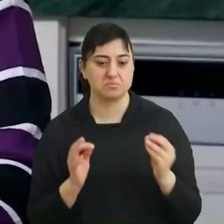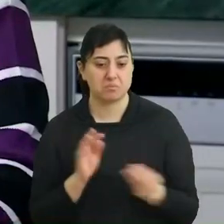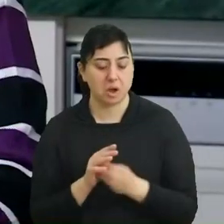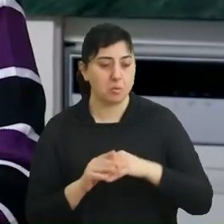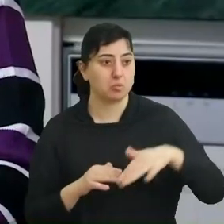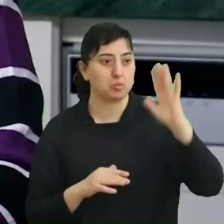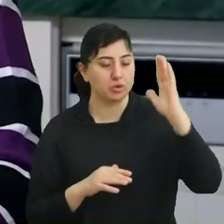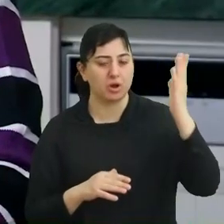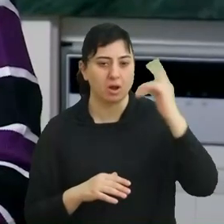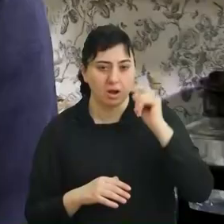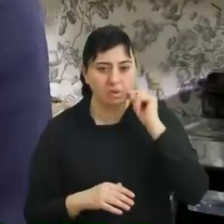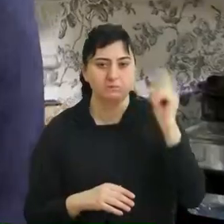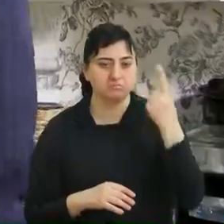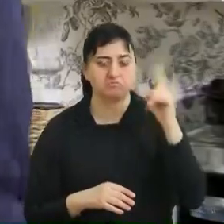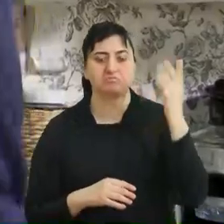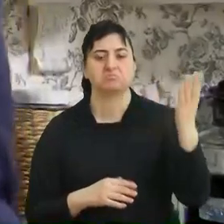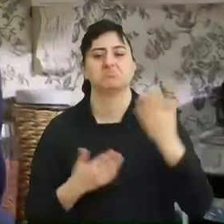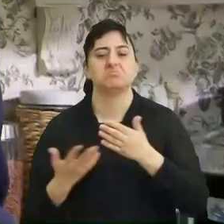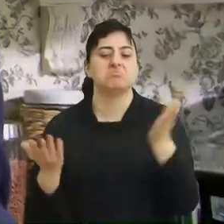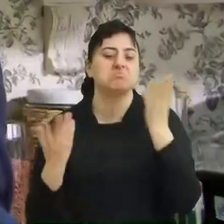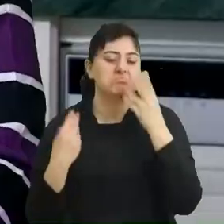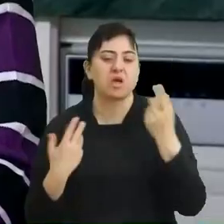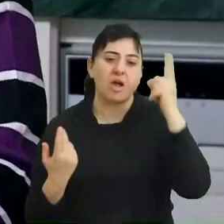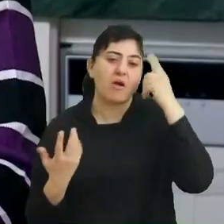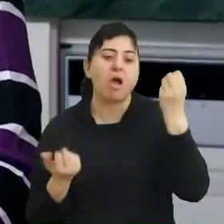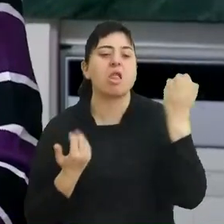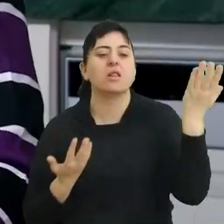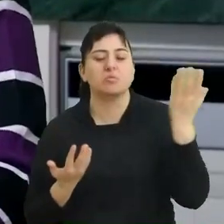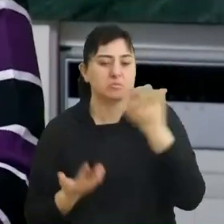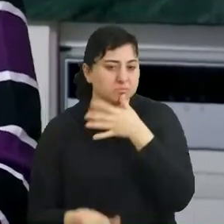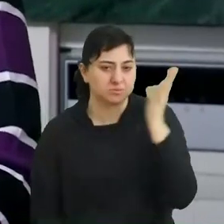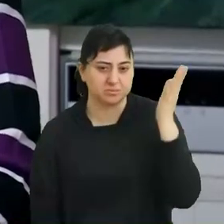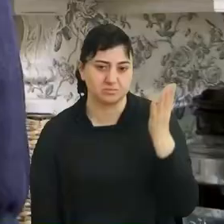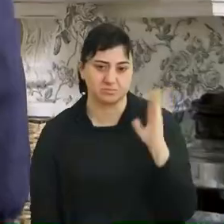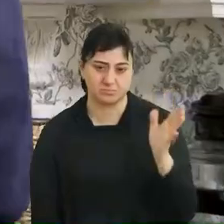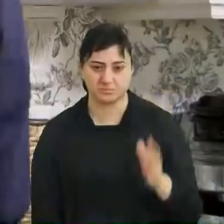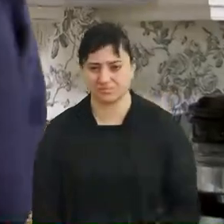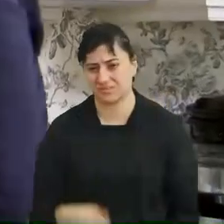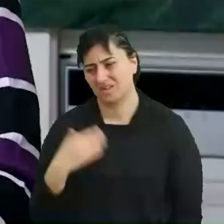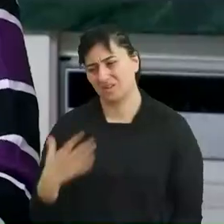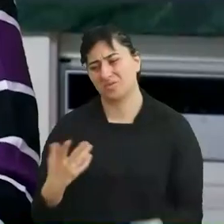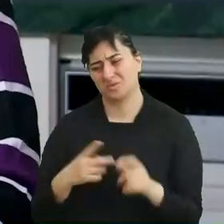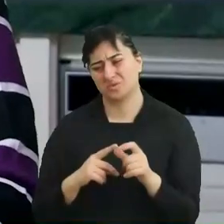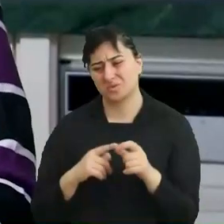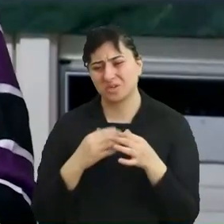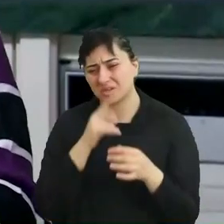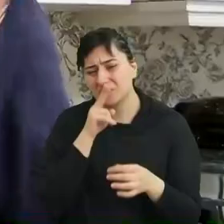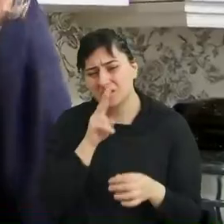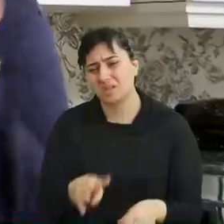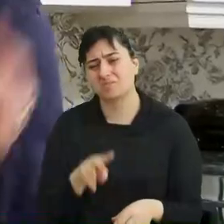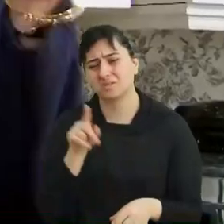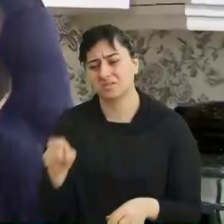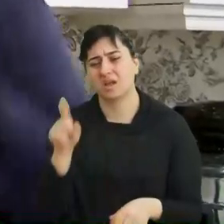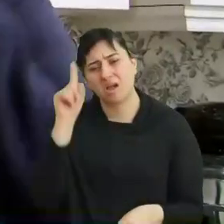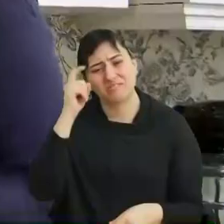efendisi, icatların efendisi de. Yok kafa basmıyor ya. Kafa basmıyor Meryem. Şükrü. Vallahi yemin ediyorum